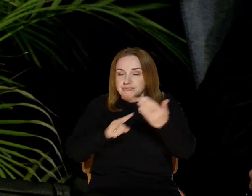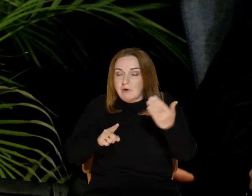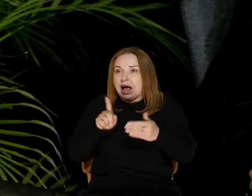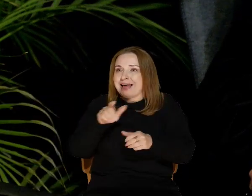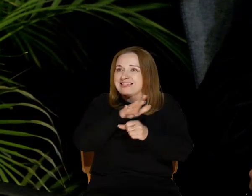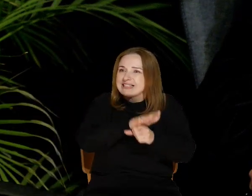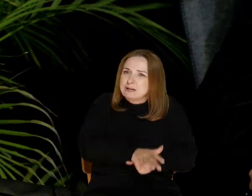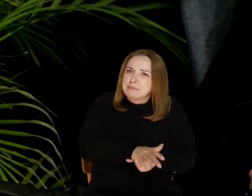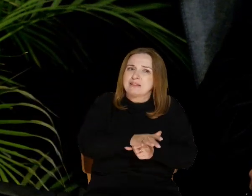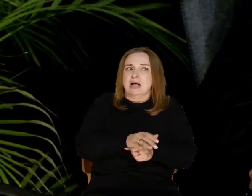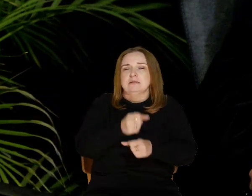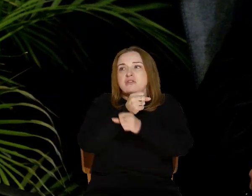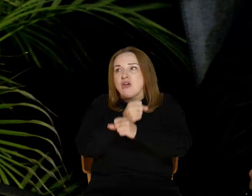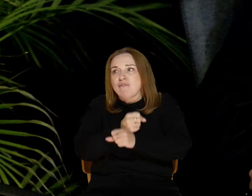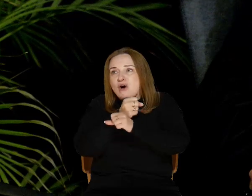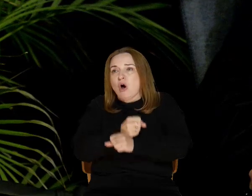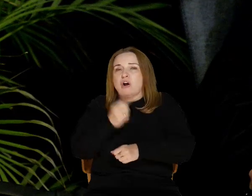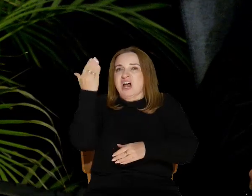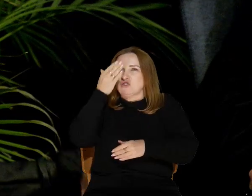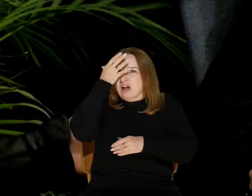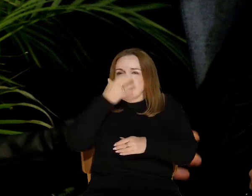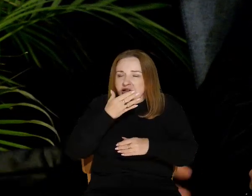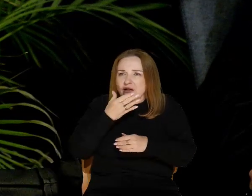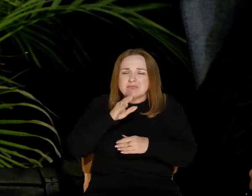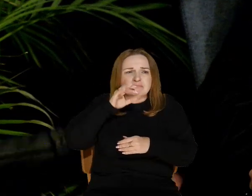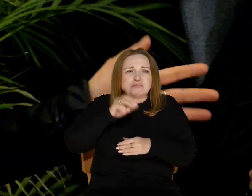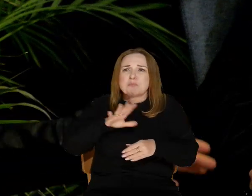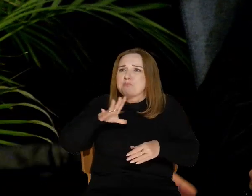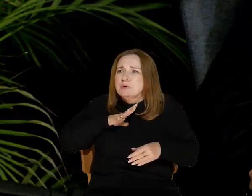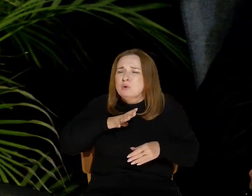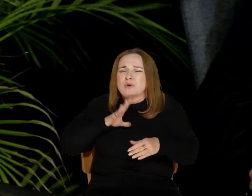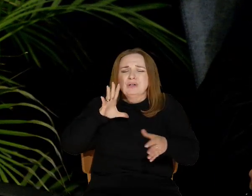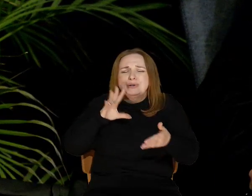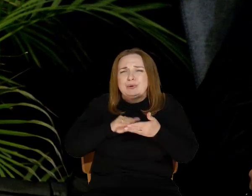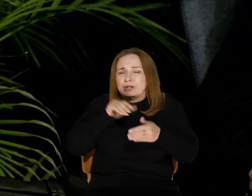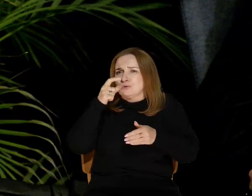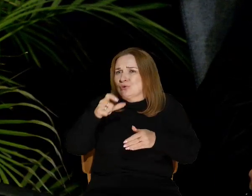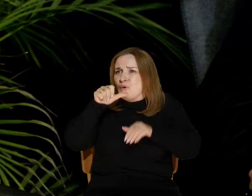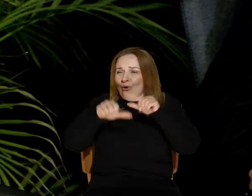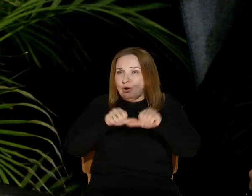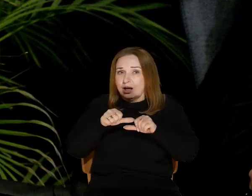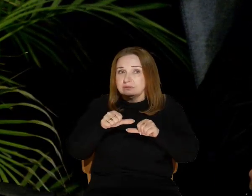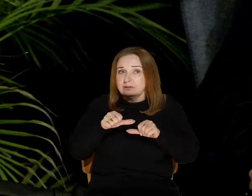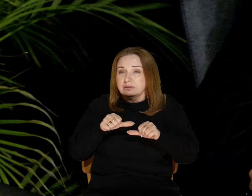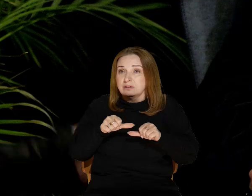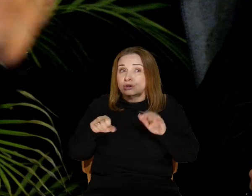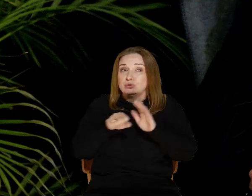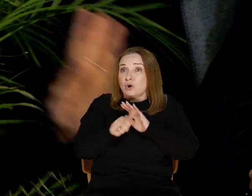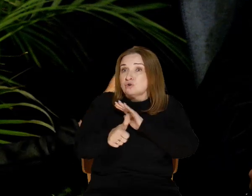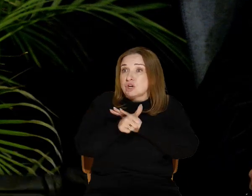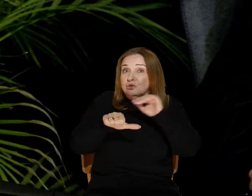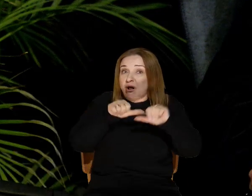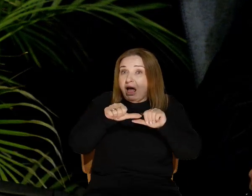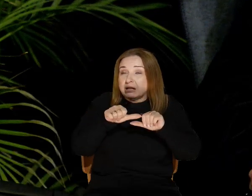dyskryminacja i tak naprawdę niewola ludzi czarnoskórych w Stanach właściwie trwała przez jeszcze 100 lat, do lat 60. XIX wieku, kiedy wreszcie